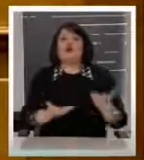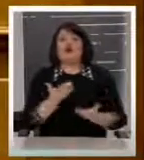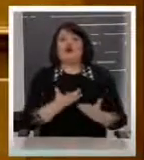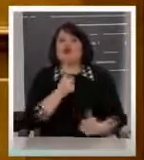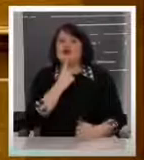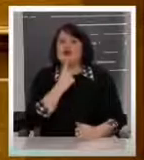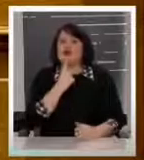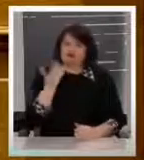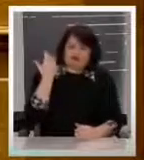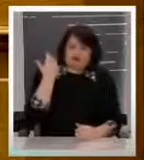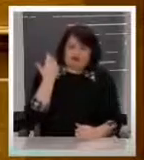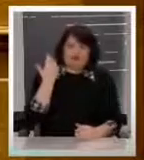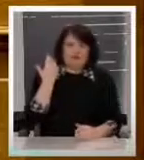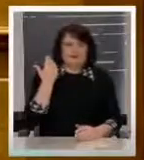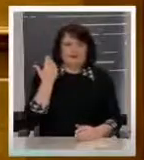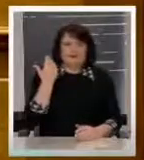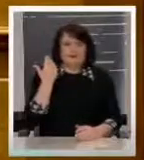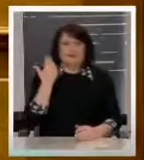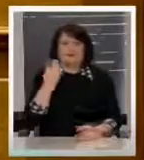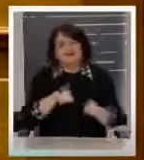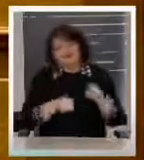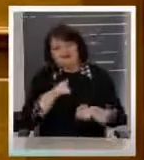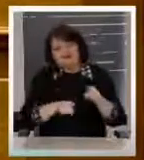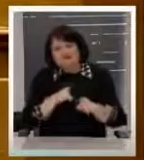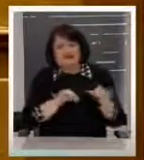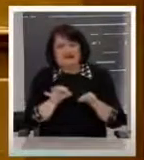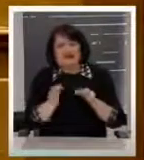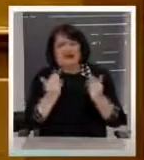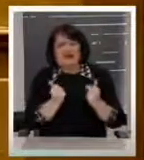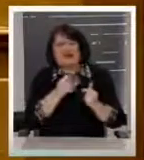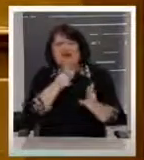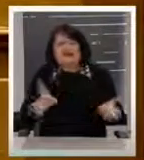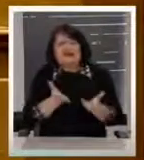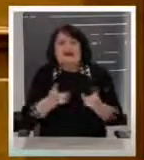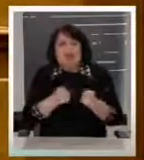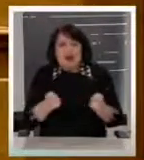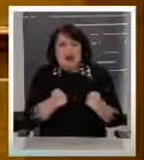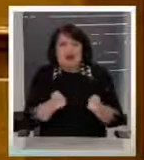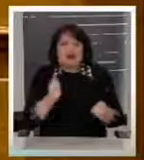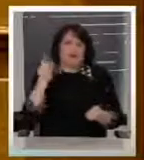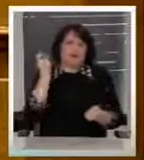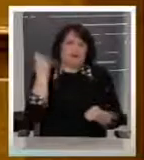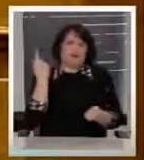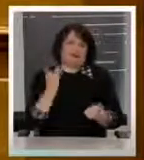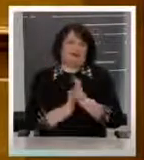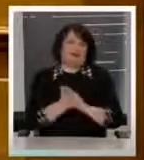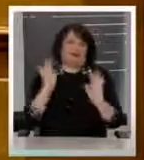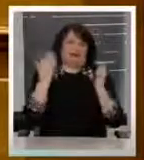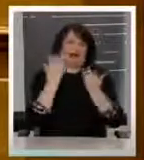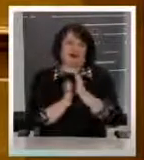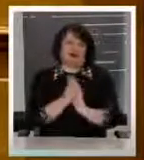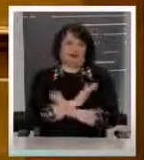χαρακτηριζόταν μονίμως από αποσπασματικά, χωρίς σχεδιασμό και διαπραγμάτευση μέτρα, έχει παρέλθει, χωρίς